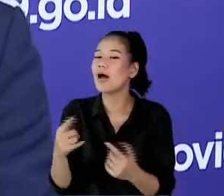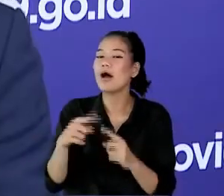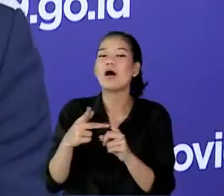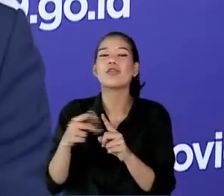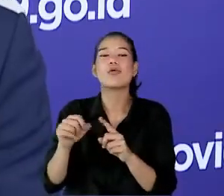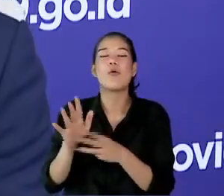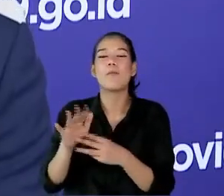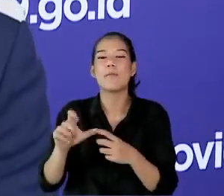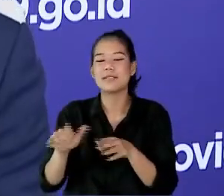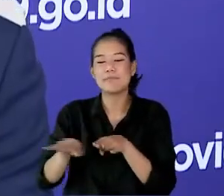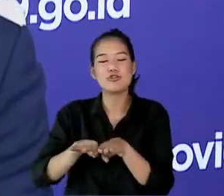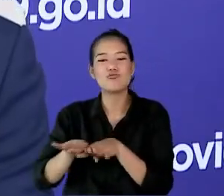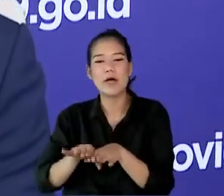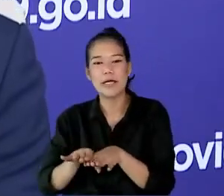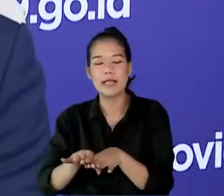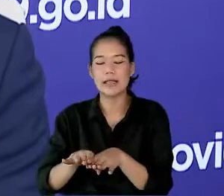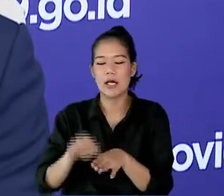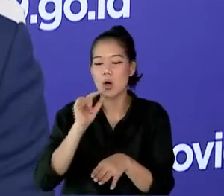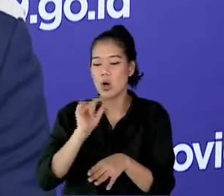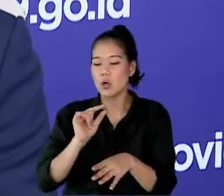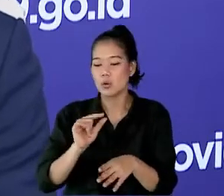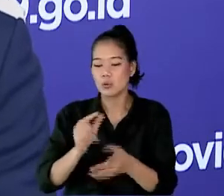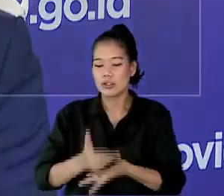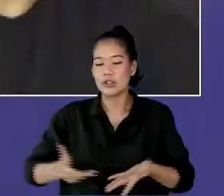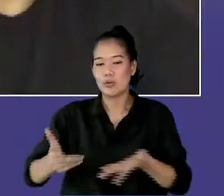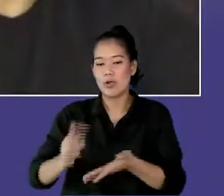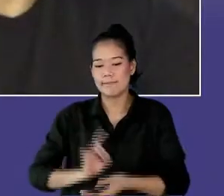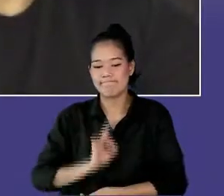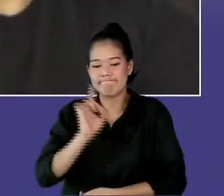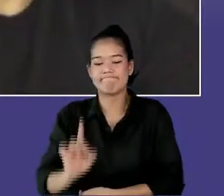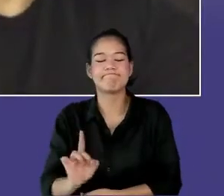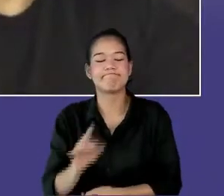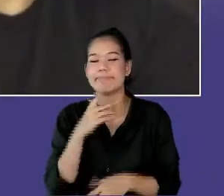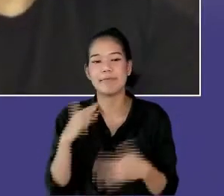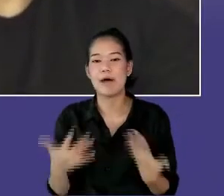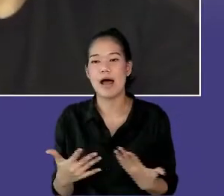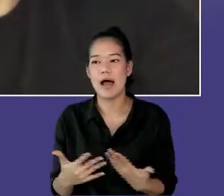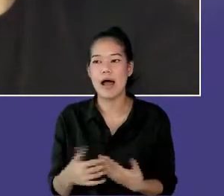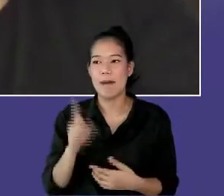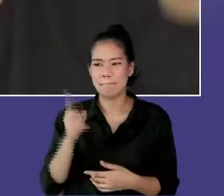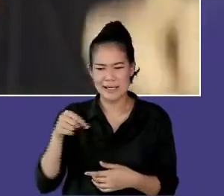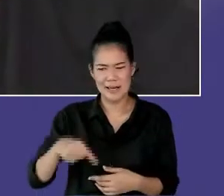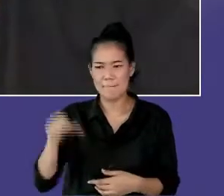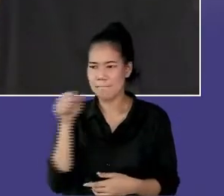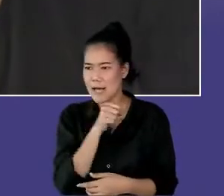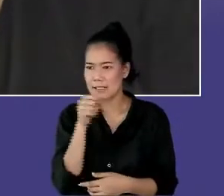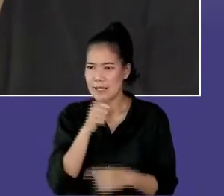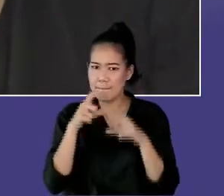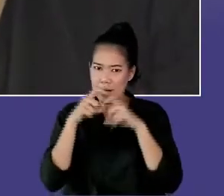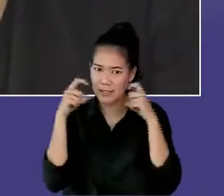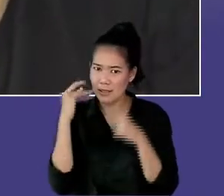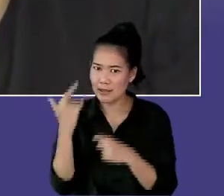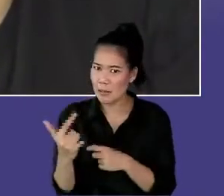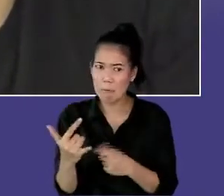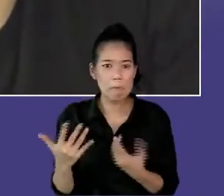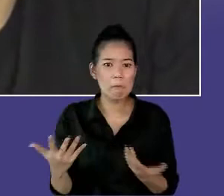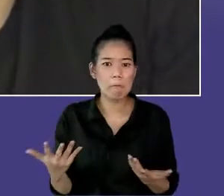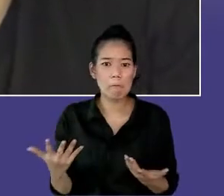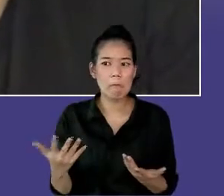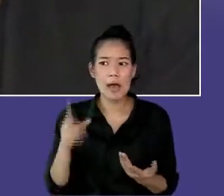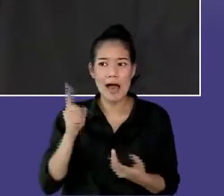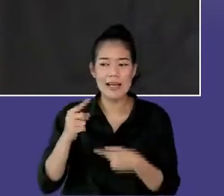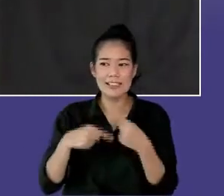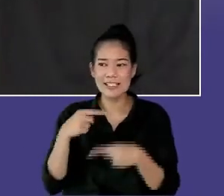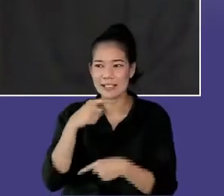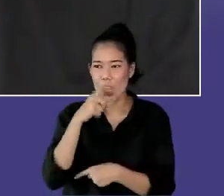ini menyesuaikan diri menghadapi tantangan dalam masa pandemi ini, khususnya bernyanyi dengan memakai masker? Apakah ada